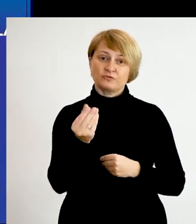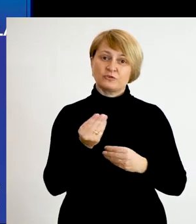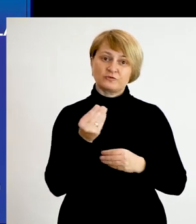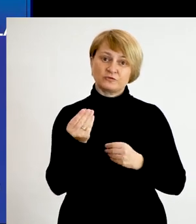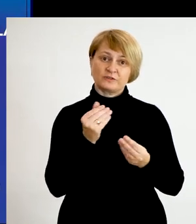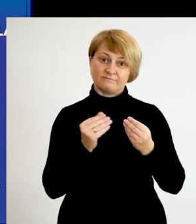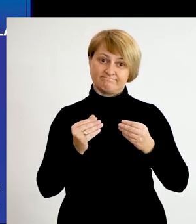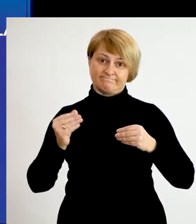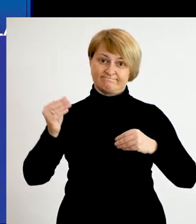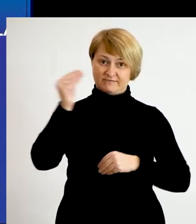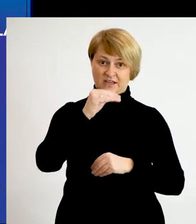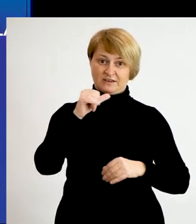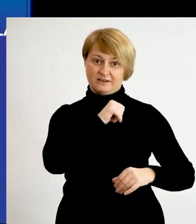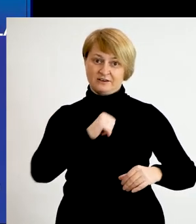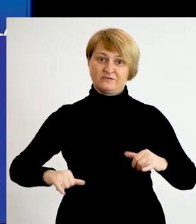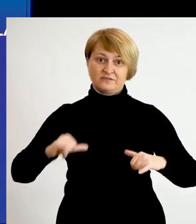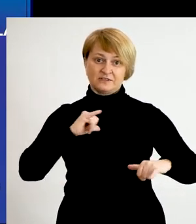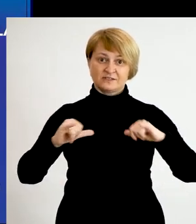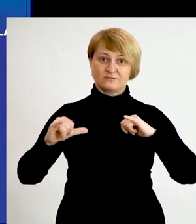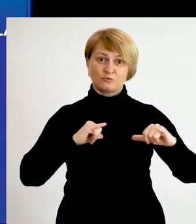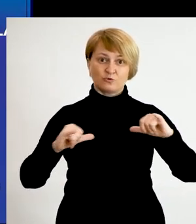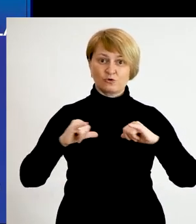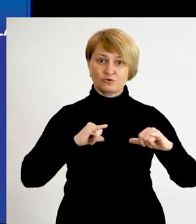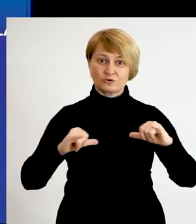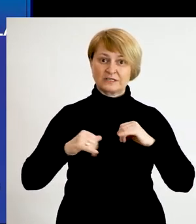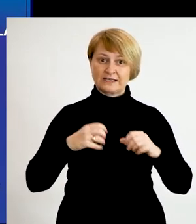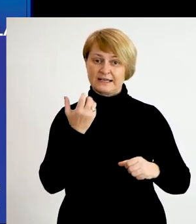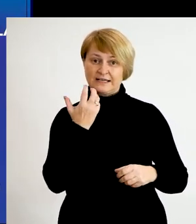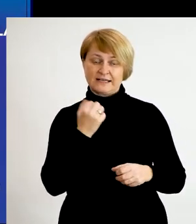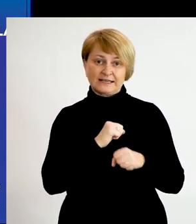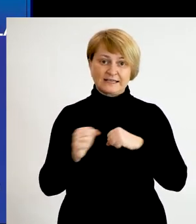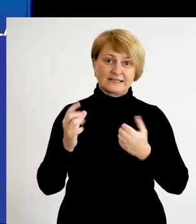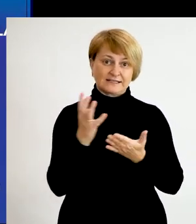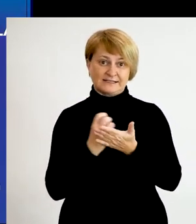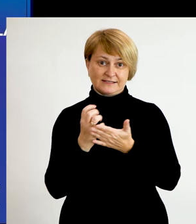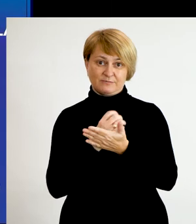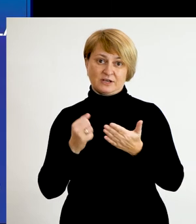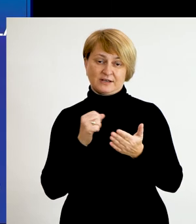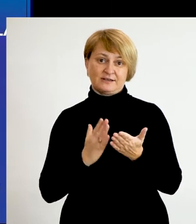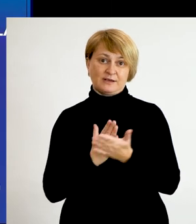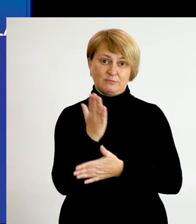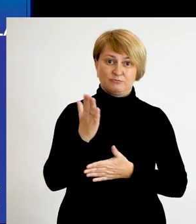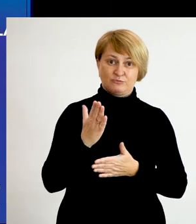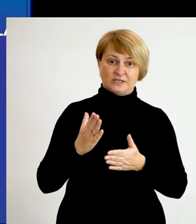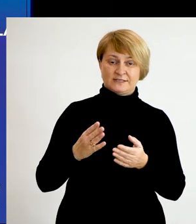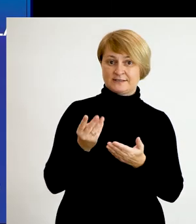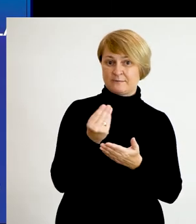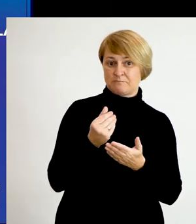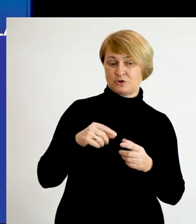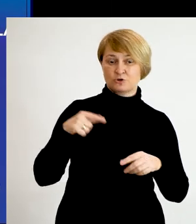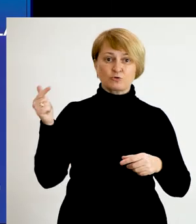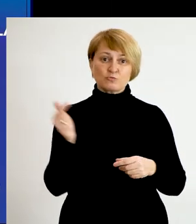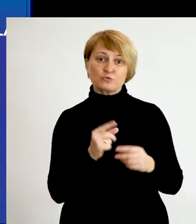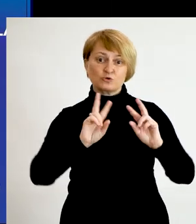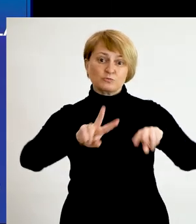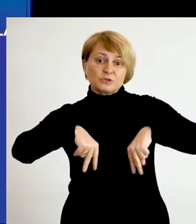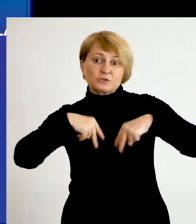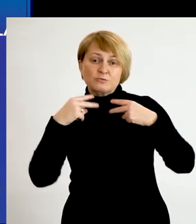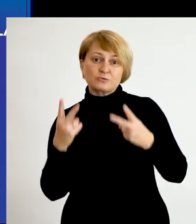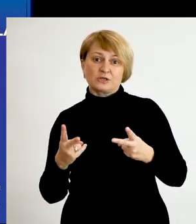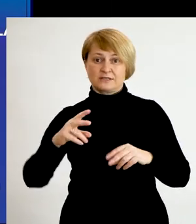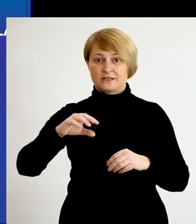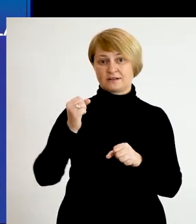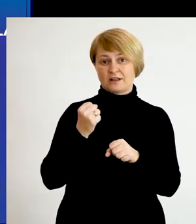wzrostu płac w samorządzie jest pożerana właśnie przez te pieniądze, które muszą być transferowane